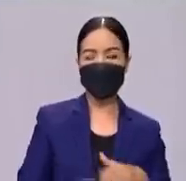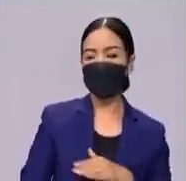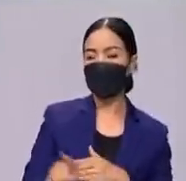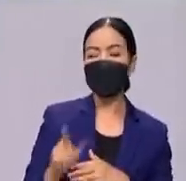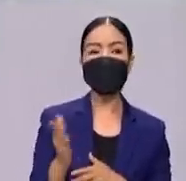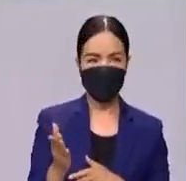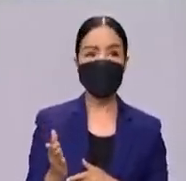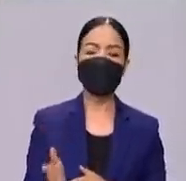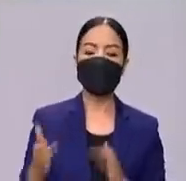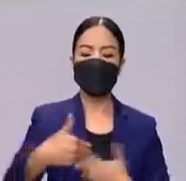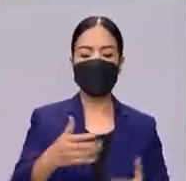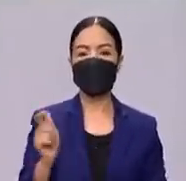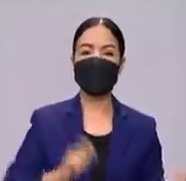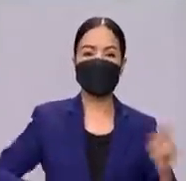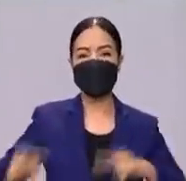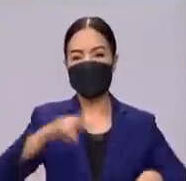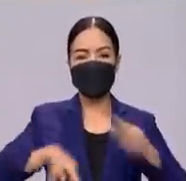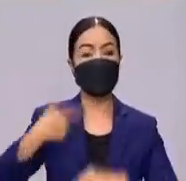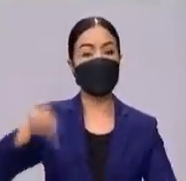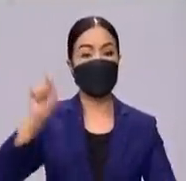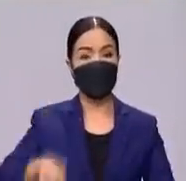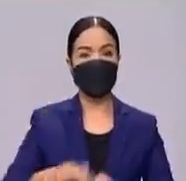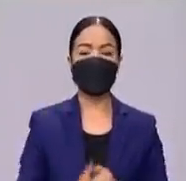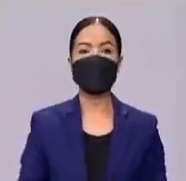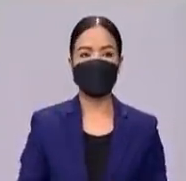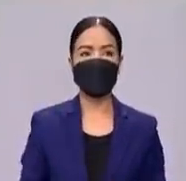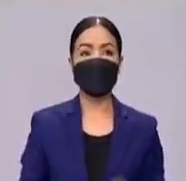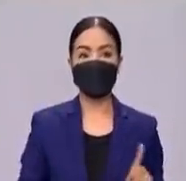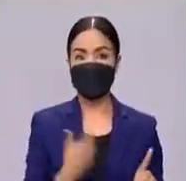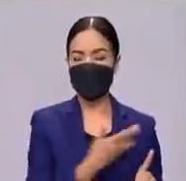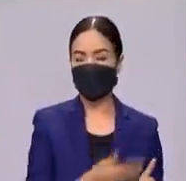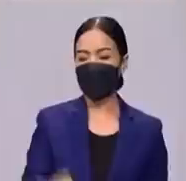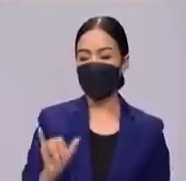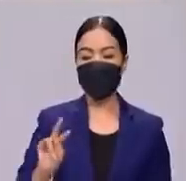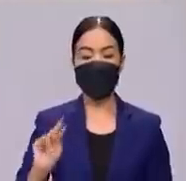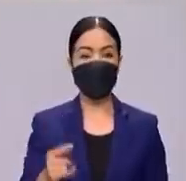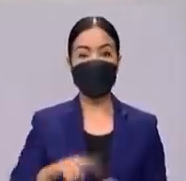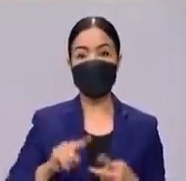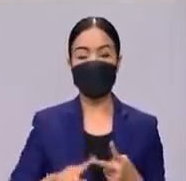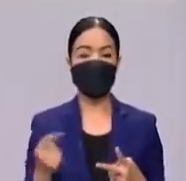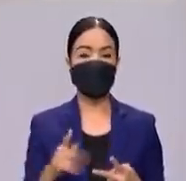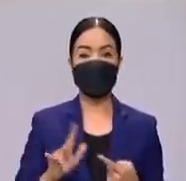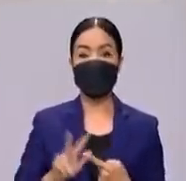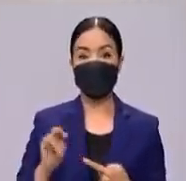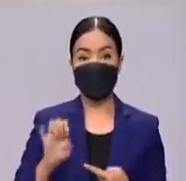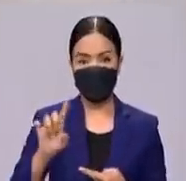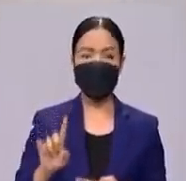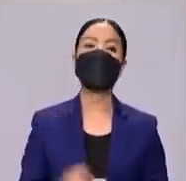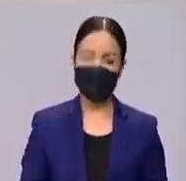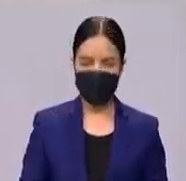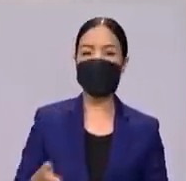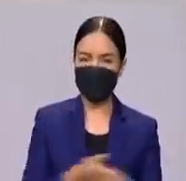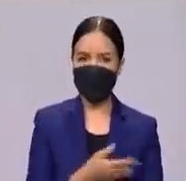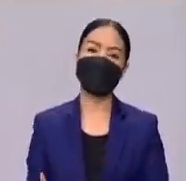เดินเข้าห้องพิจารณาคดีค่ะส่วนจำเลยอีก2คนก็คือนายยงโดดเครือแล้วก็นายธานีทุมมาเดินทางมาถึงก่อนนายเปร